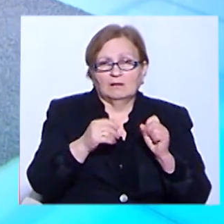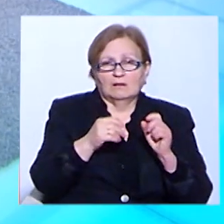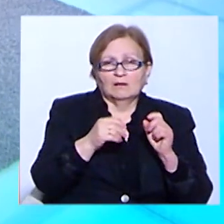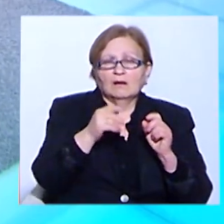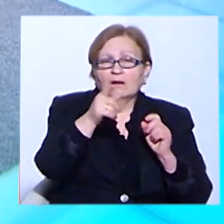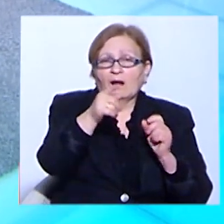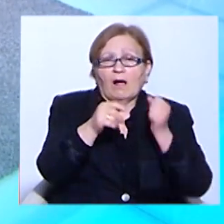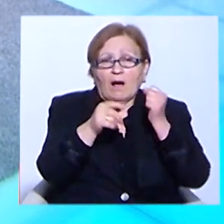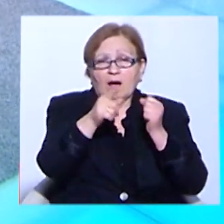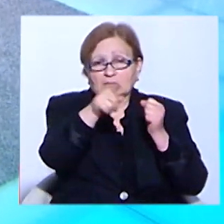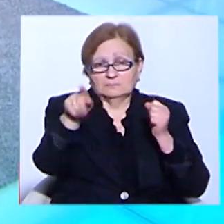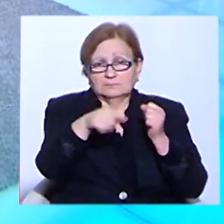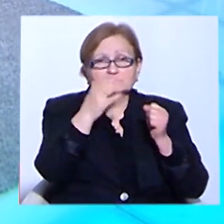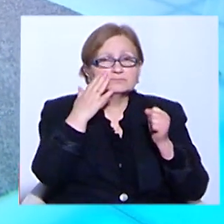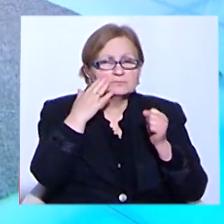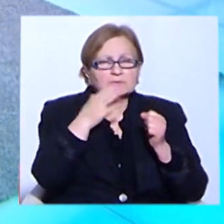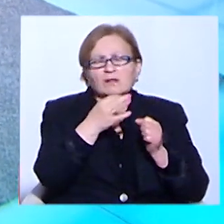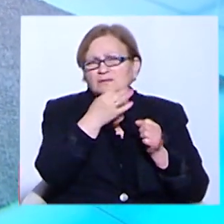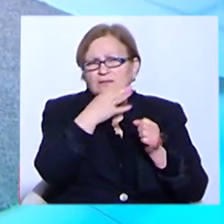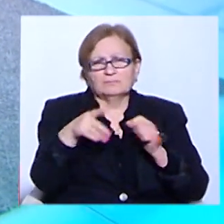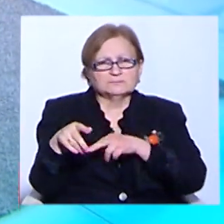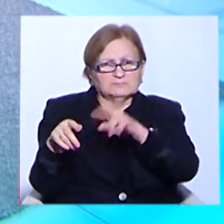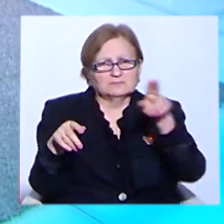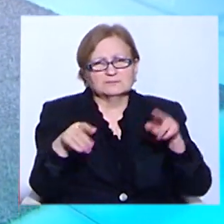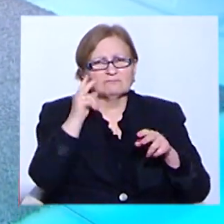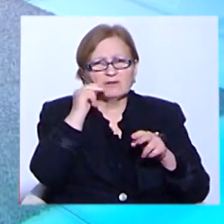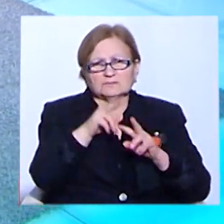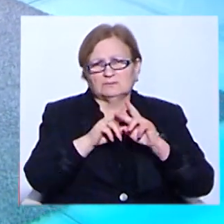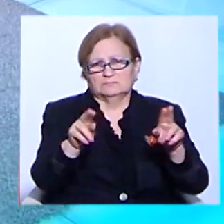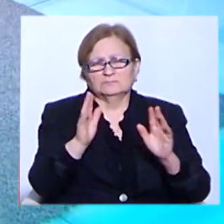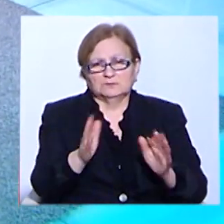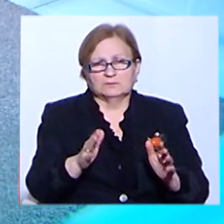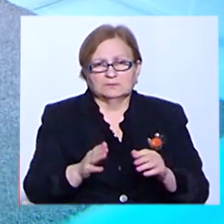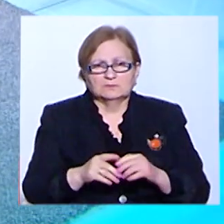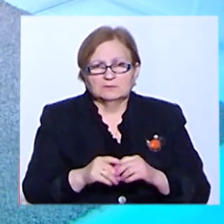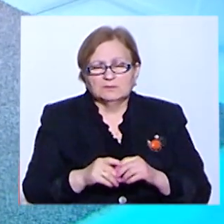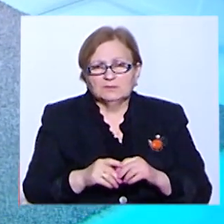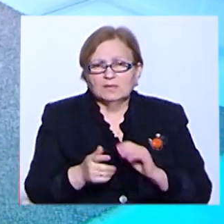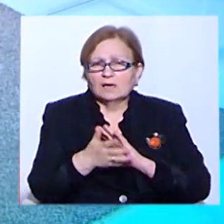რა თქმა უნდა, ნებისმიერ სხვა უარყოფითი ხარისხისაც იქნება. შესაბამისად გავიგეთ,